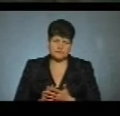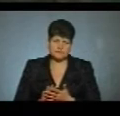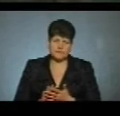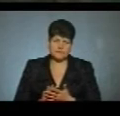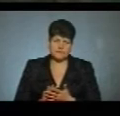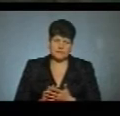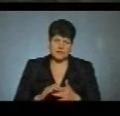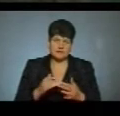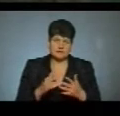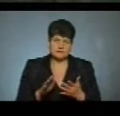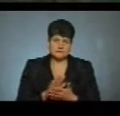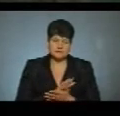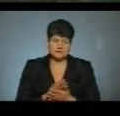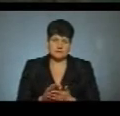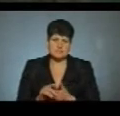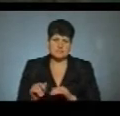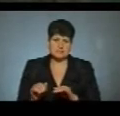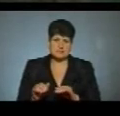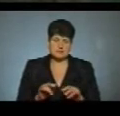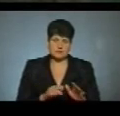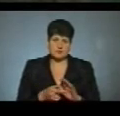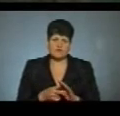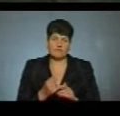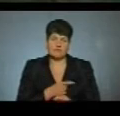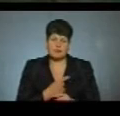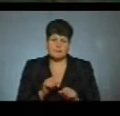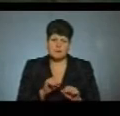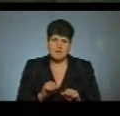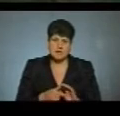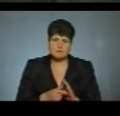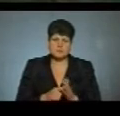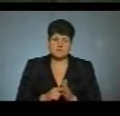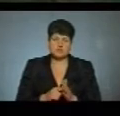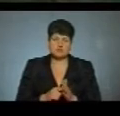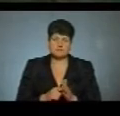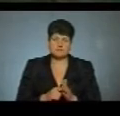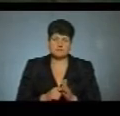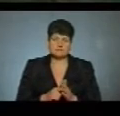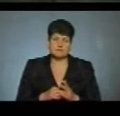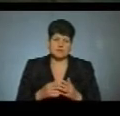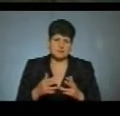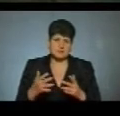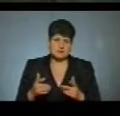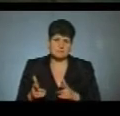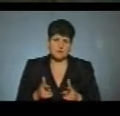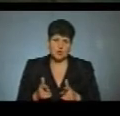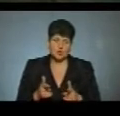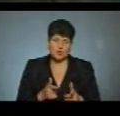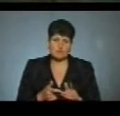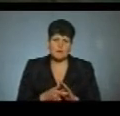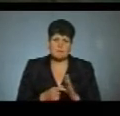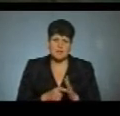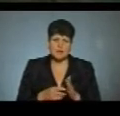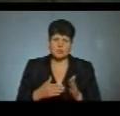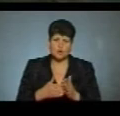асептичні заходи в лікарні. Це є прибирання приміщень, різна така підготовка палат